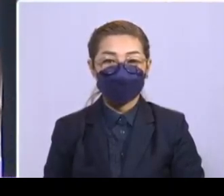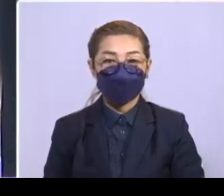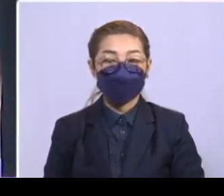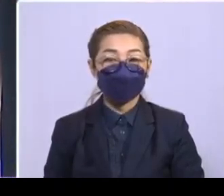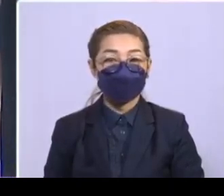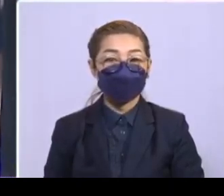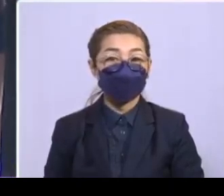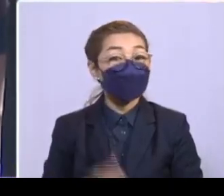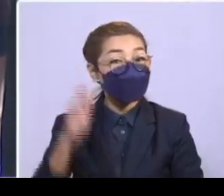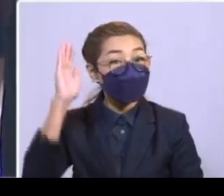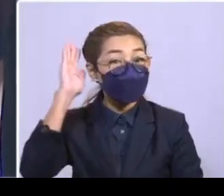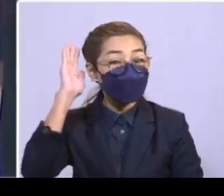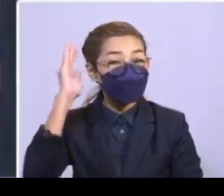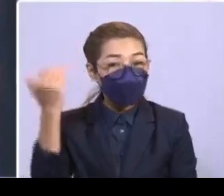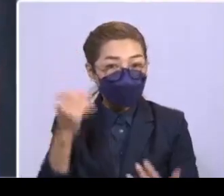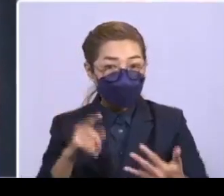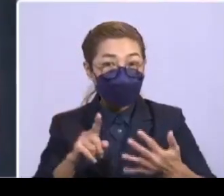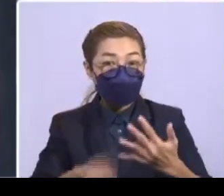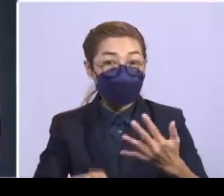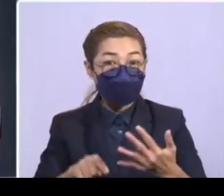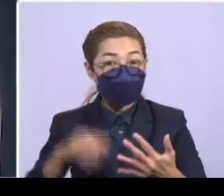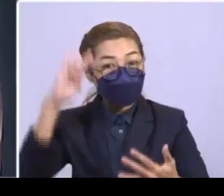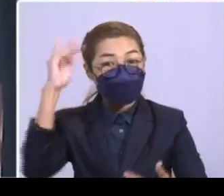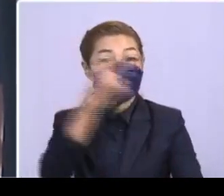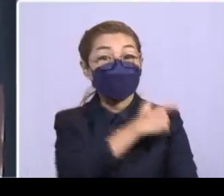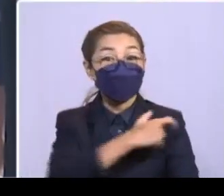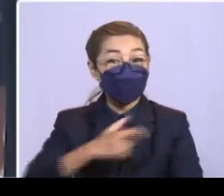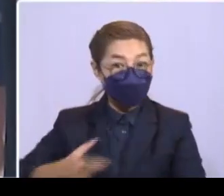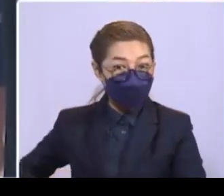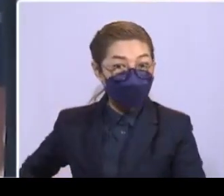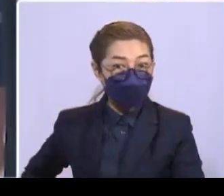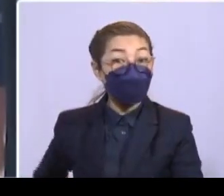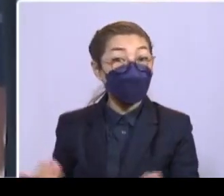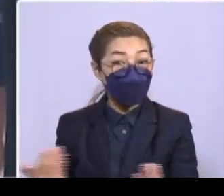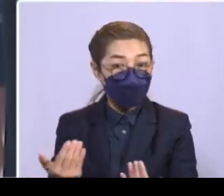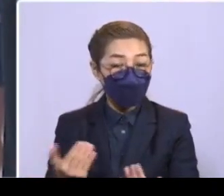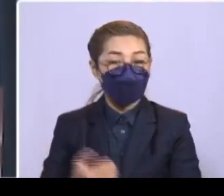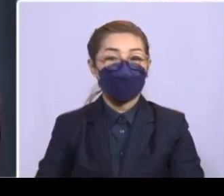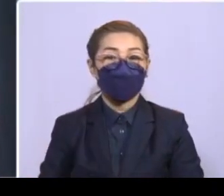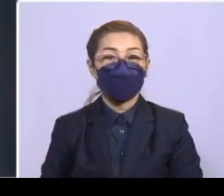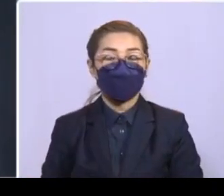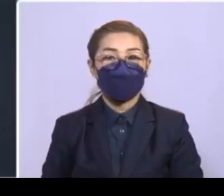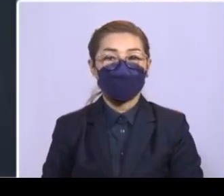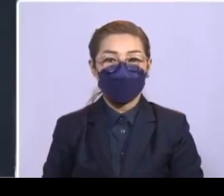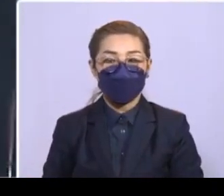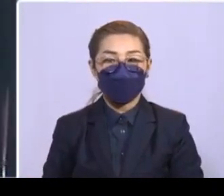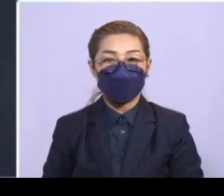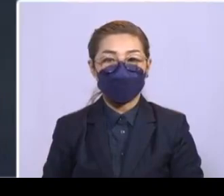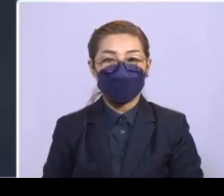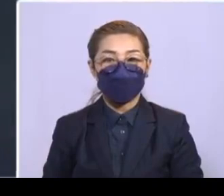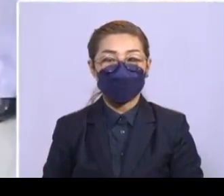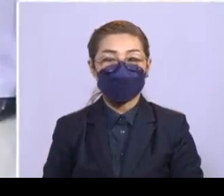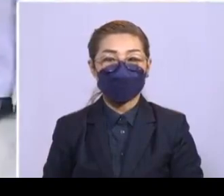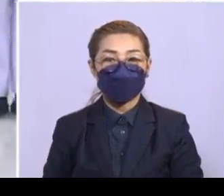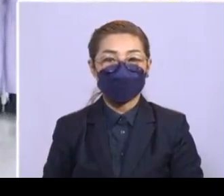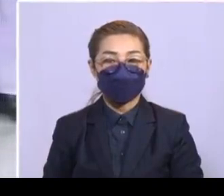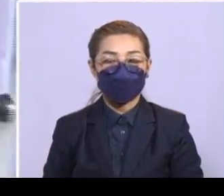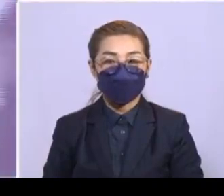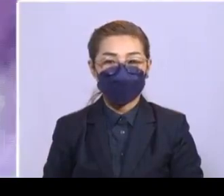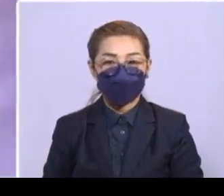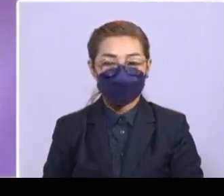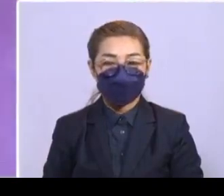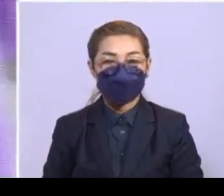เธอเจ้าฟ้าทีปังกรรัศมีโชติมหาวชิโรตตมางกูรสิริวิบูลยราชกุมารพระเจ้าวรวงศ์เธอพระองค์เจ้า